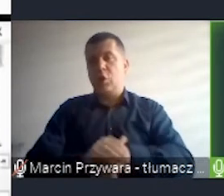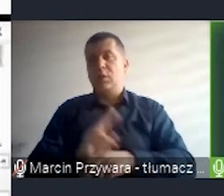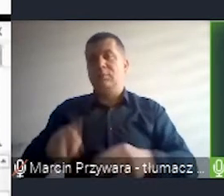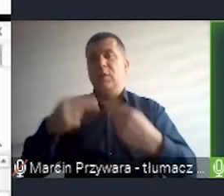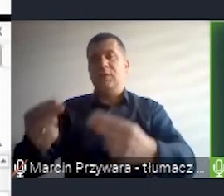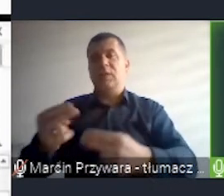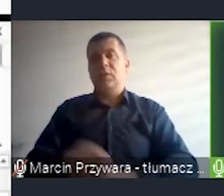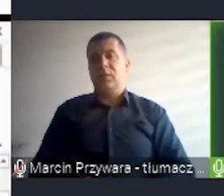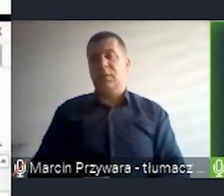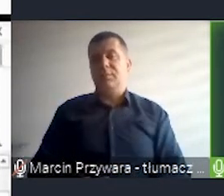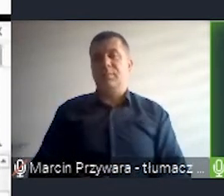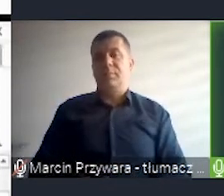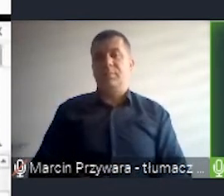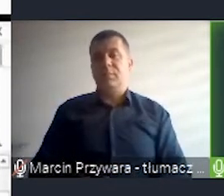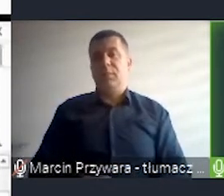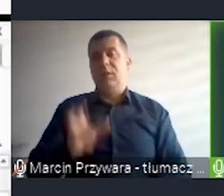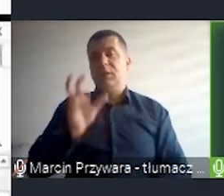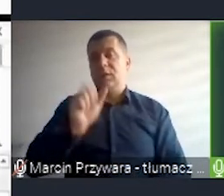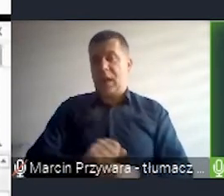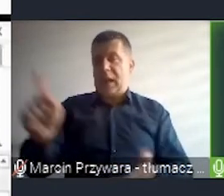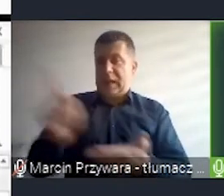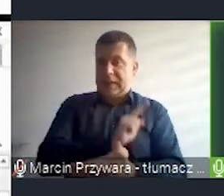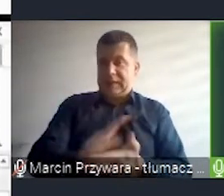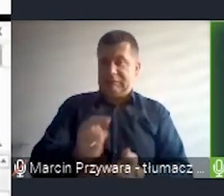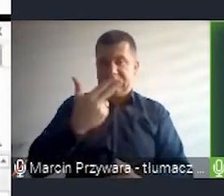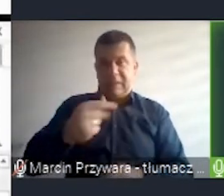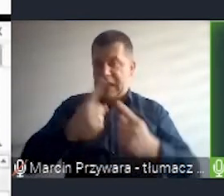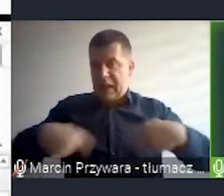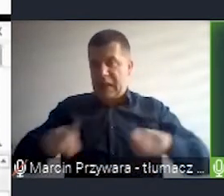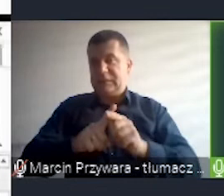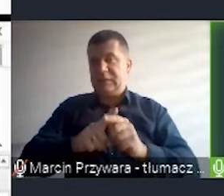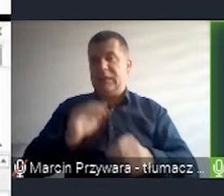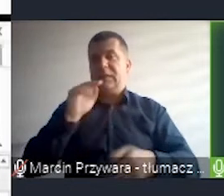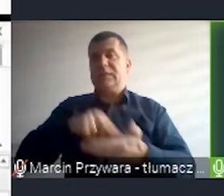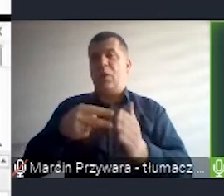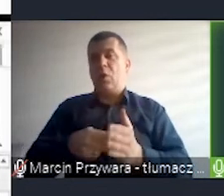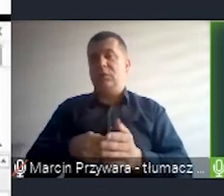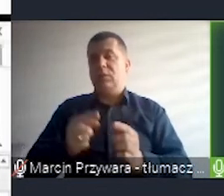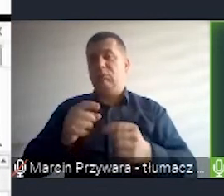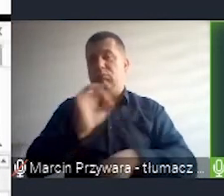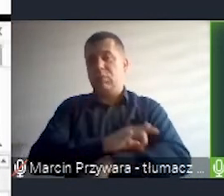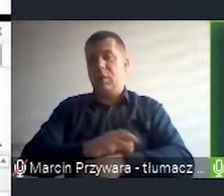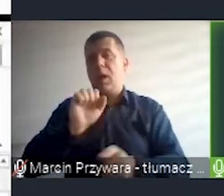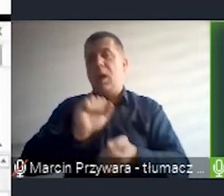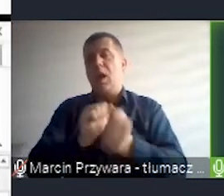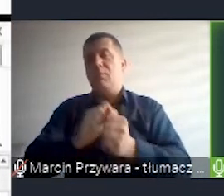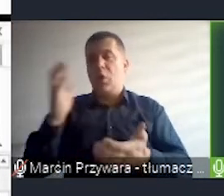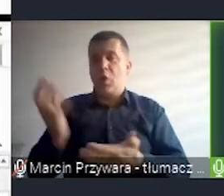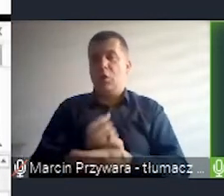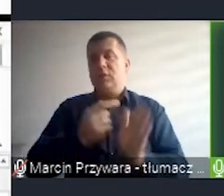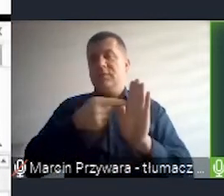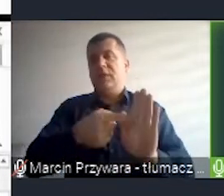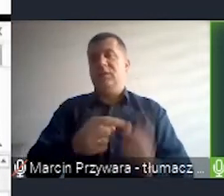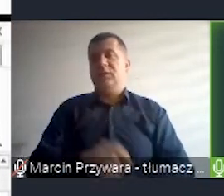przeznaczeniem? Czy jest ryzyko niezrealizowania założeń projektu albo osiągnięcia